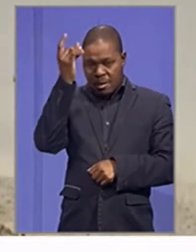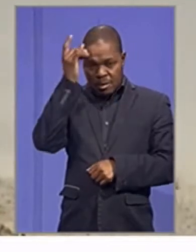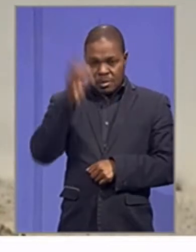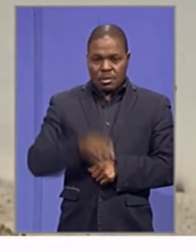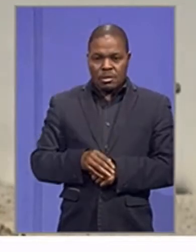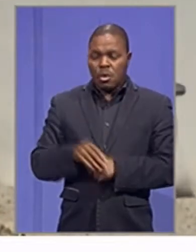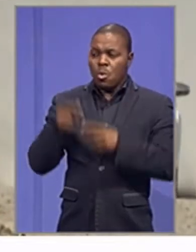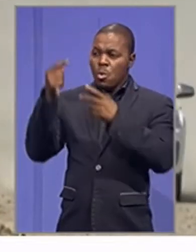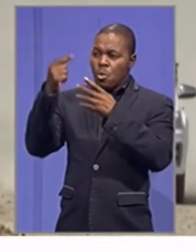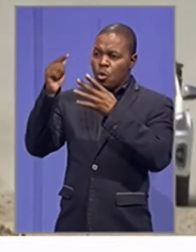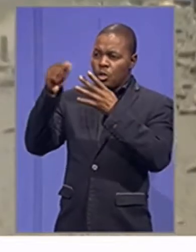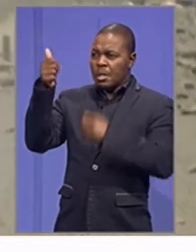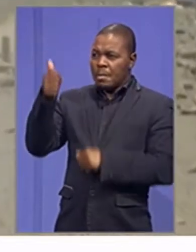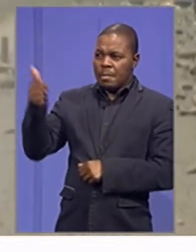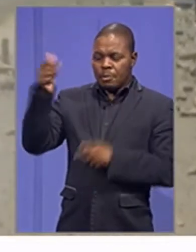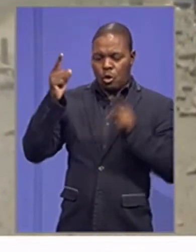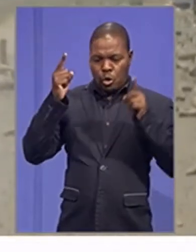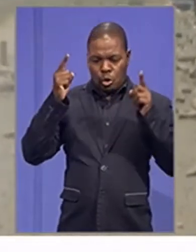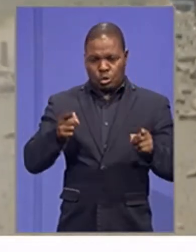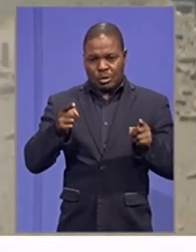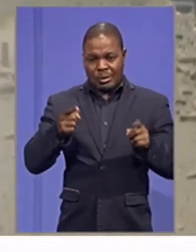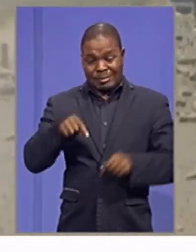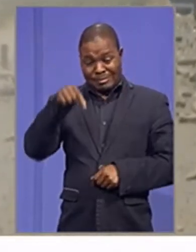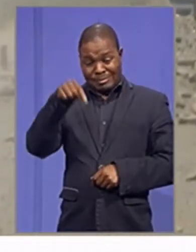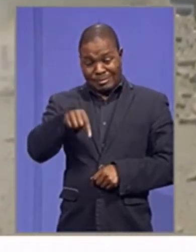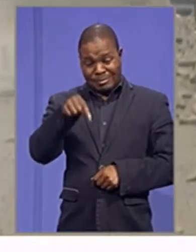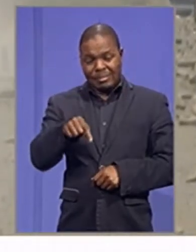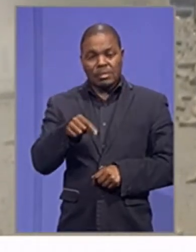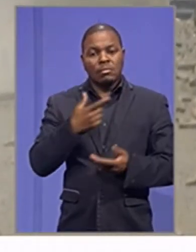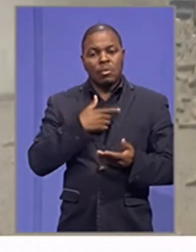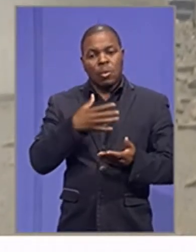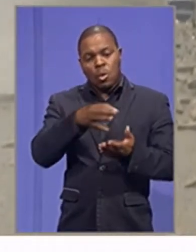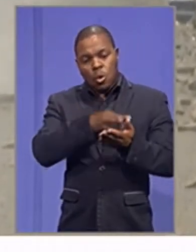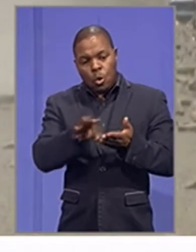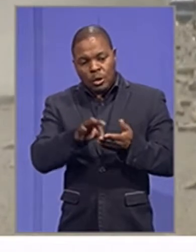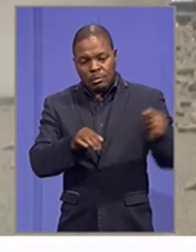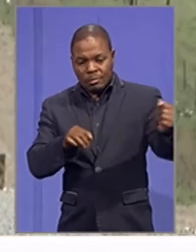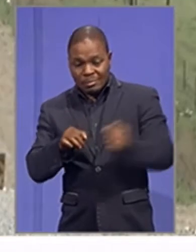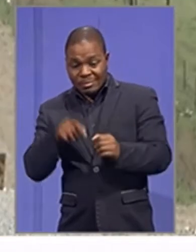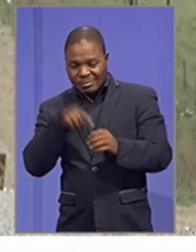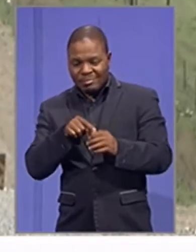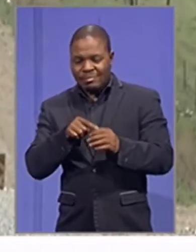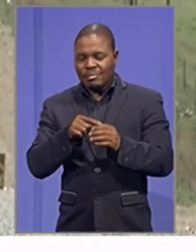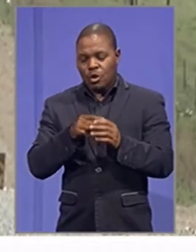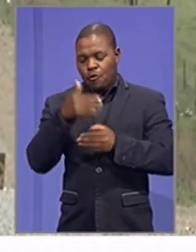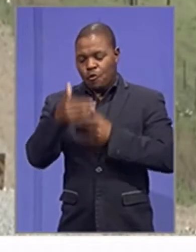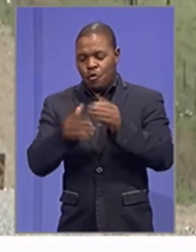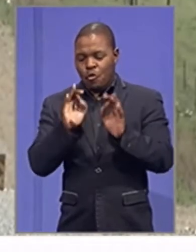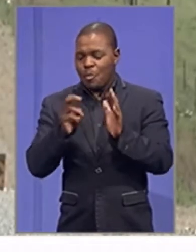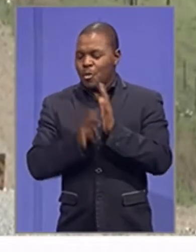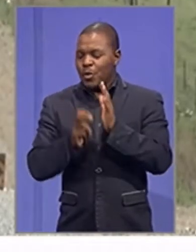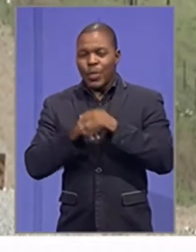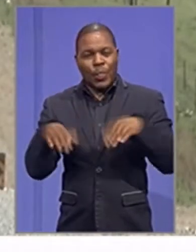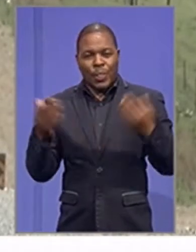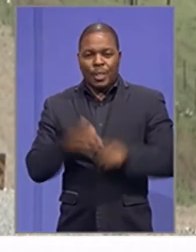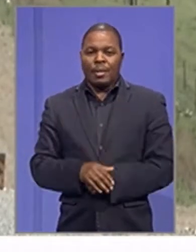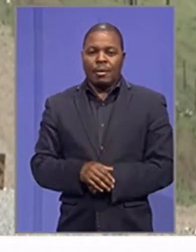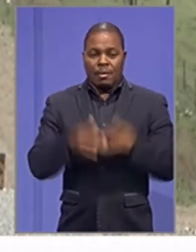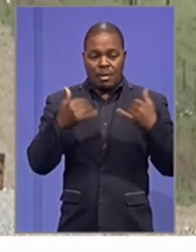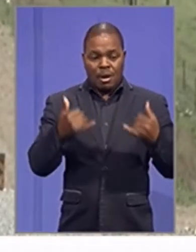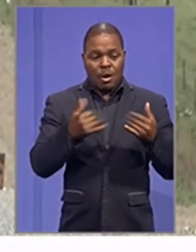mogolo wa dipuku o ile ntšha taelo ya gore go bile le go se latele tsela ya maleba ga go thwala rakontraka. Bjale bašomedi